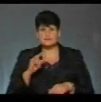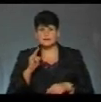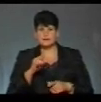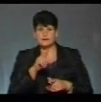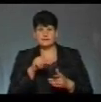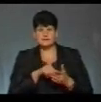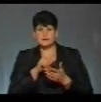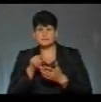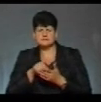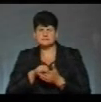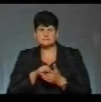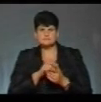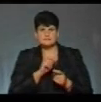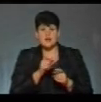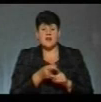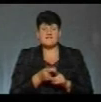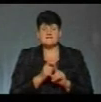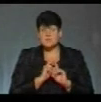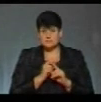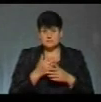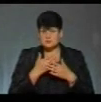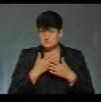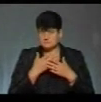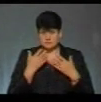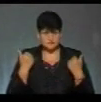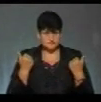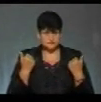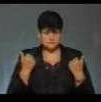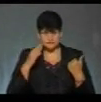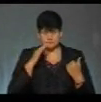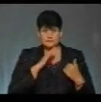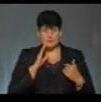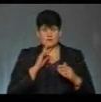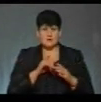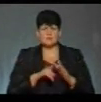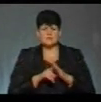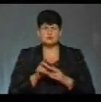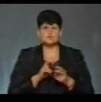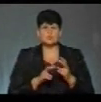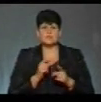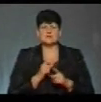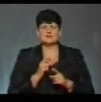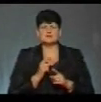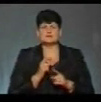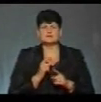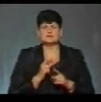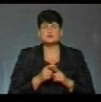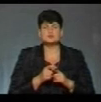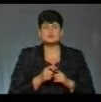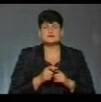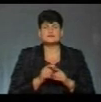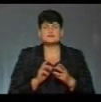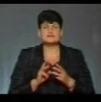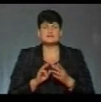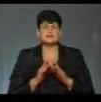там питання, а її відповіді ніхто не дає з батьків, так? Вона починає шукати десь, і десь по